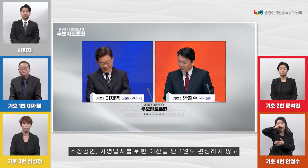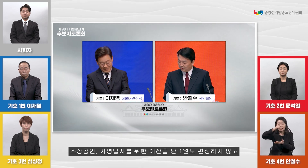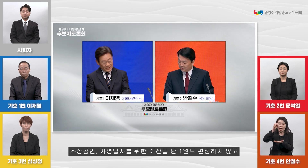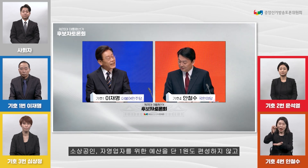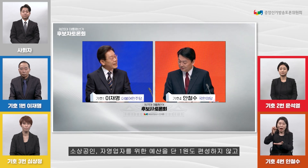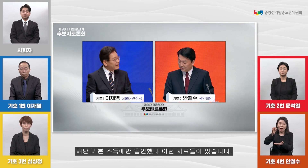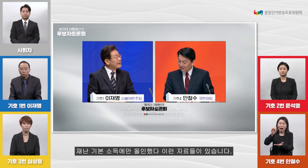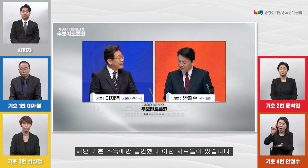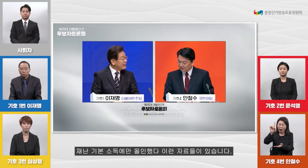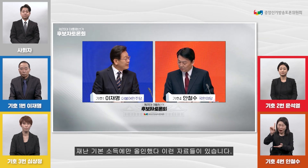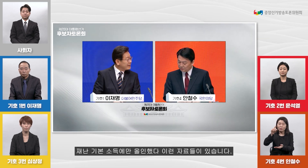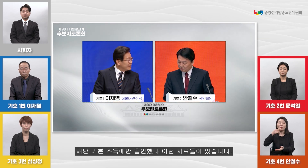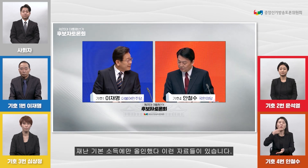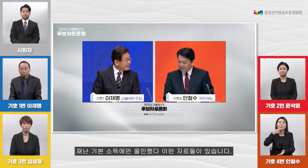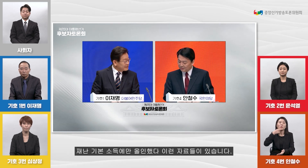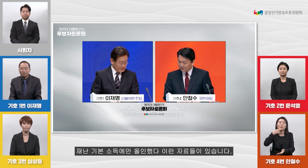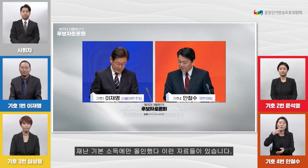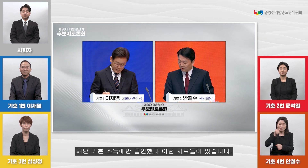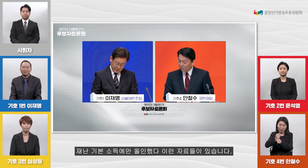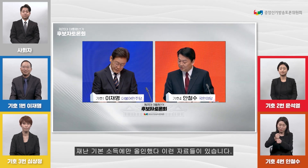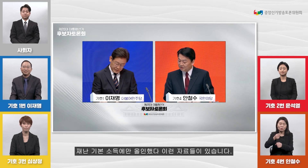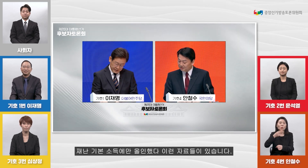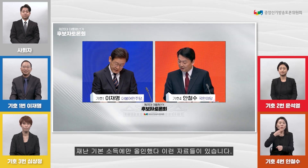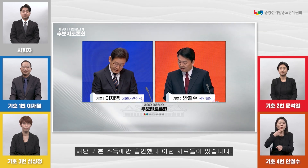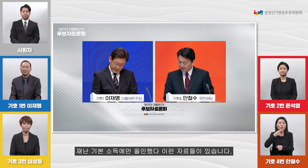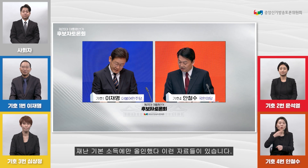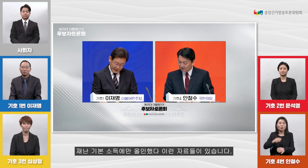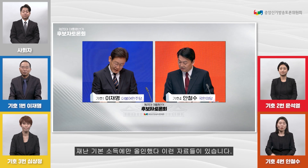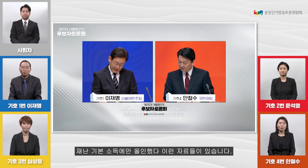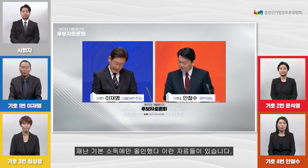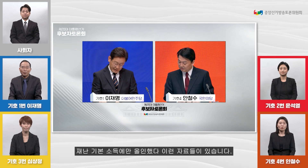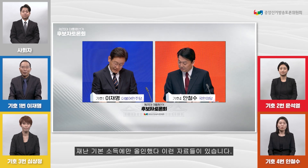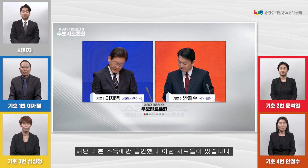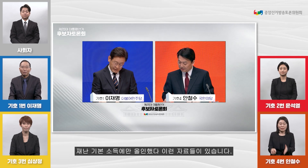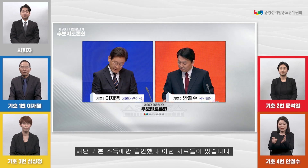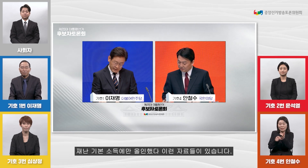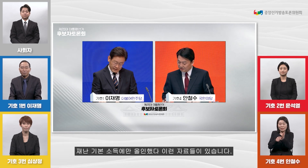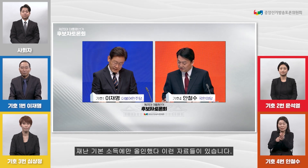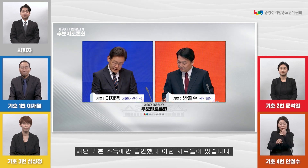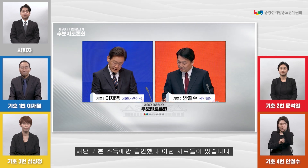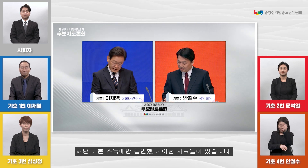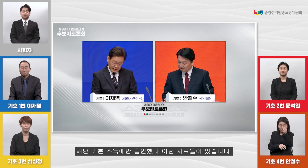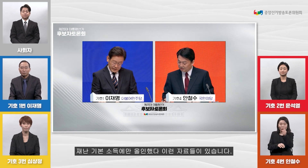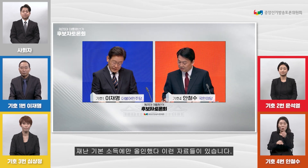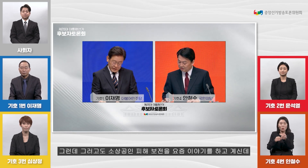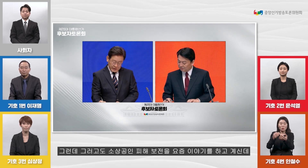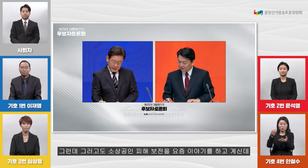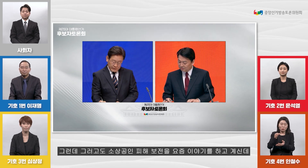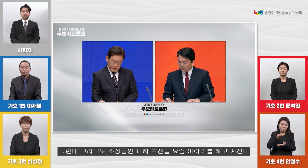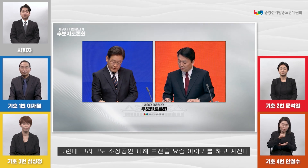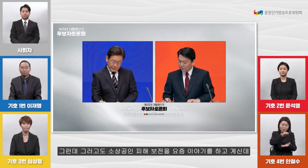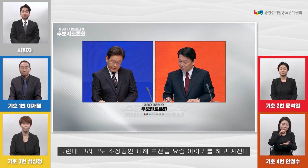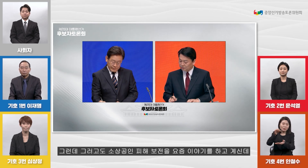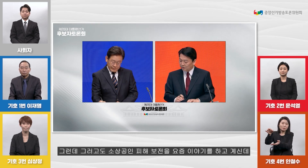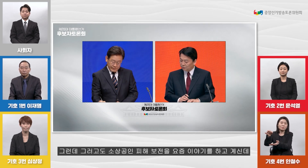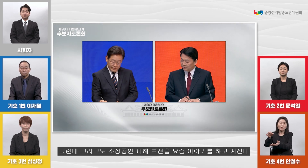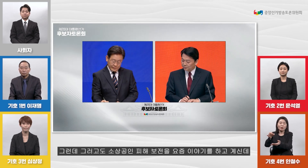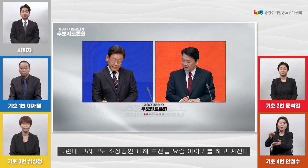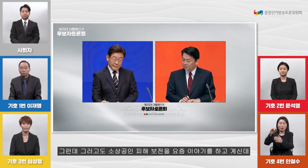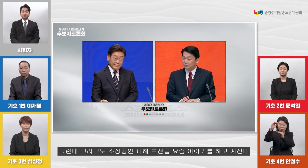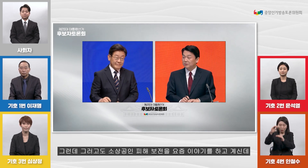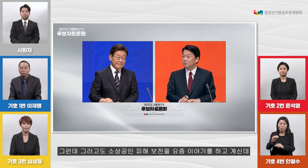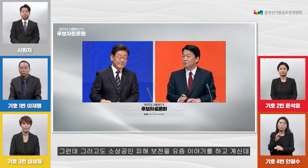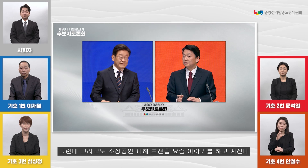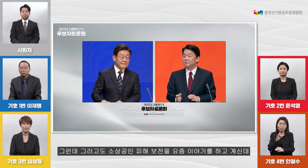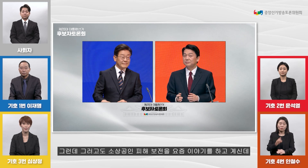않고 네. 재난 기본소득에만 올인했다. 네. 이런 자료들이 있습니다. 그런데 그러고도 소상공인